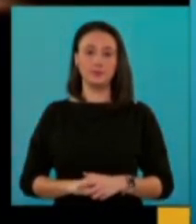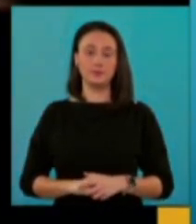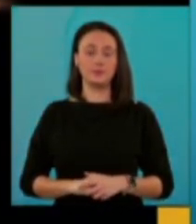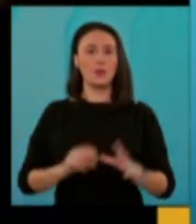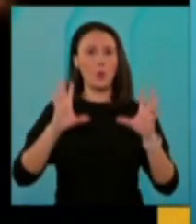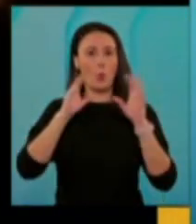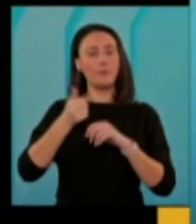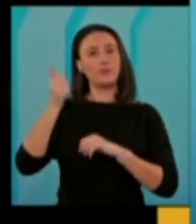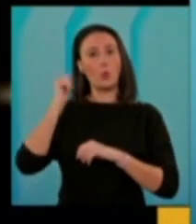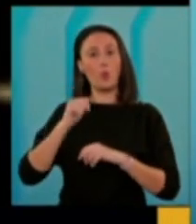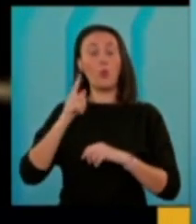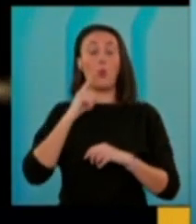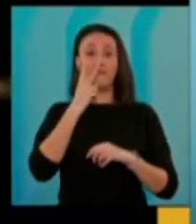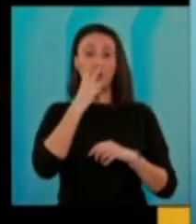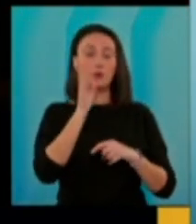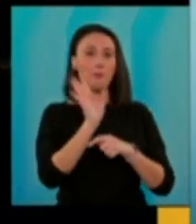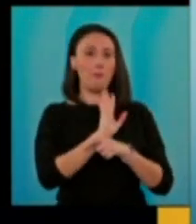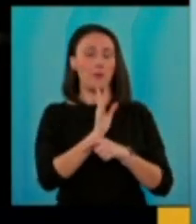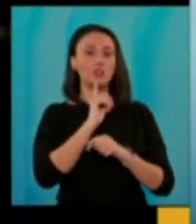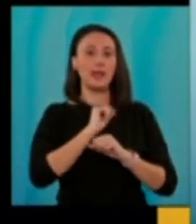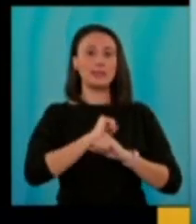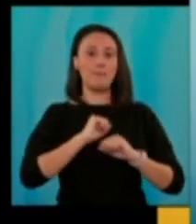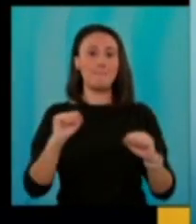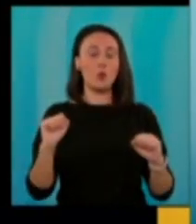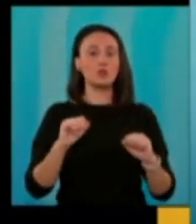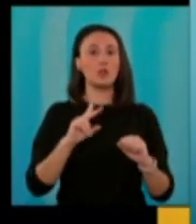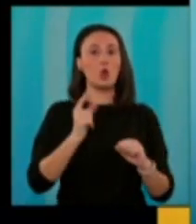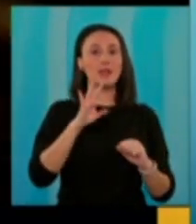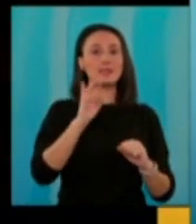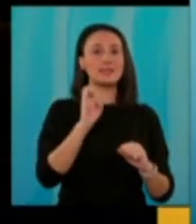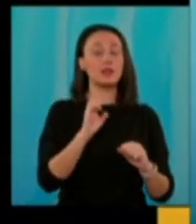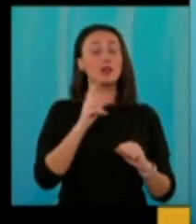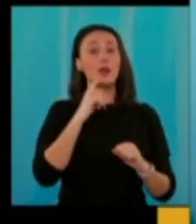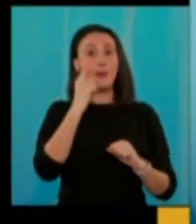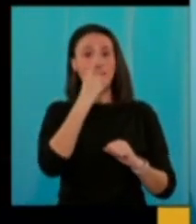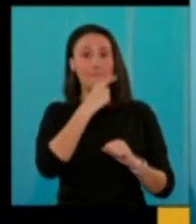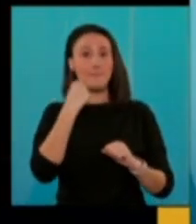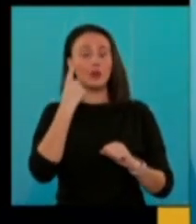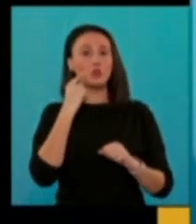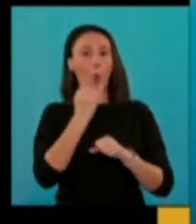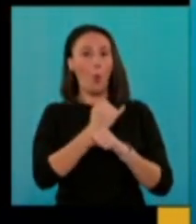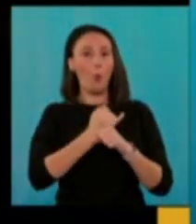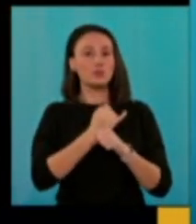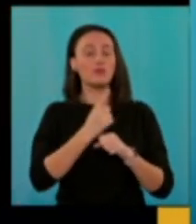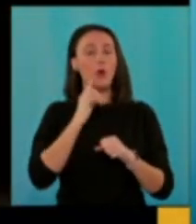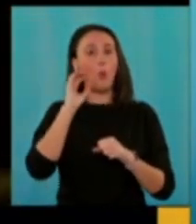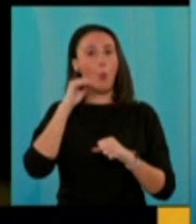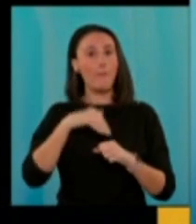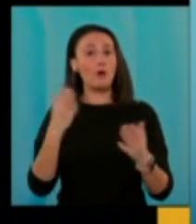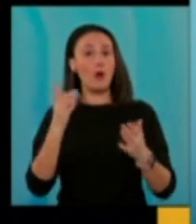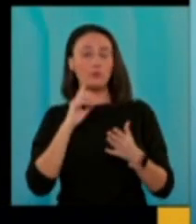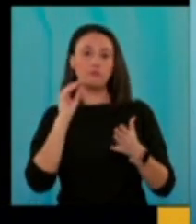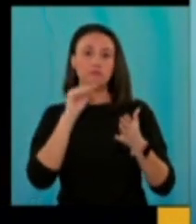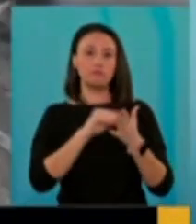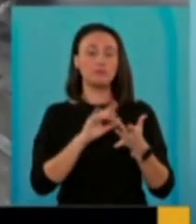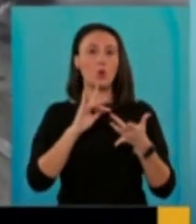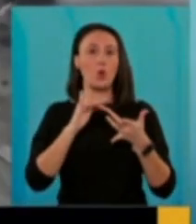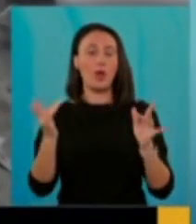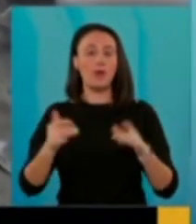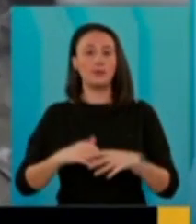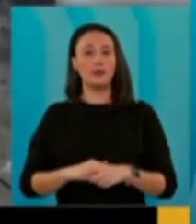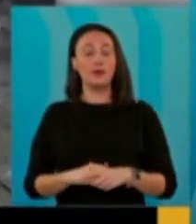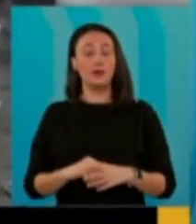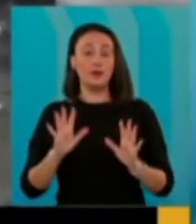De noaptea trecută au apărut și imagini cu explozii din regiunea Donetsk. Imaginile au fost surprinse de localnici care le-au postat în mediul